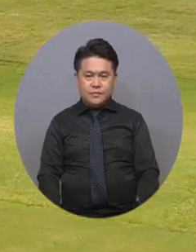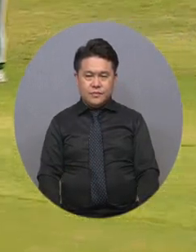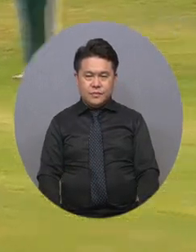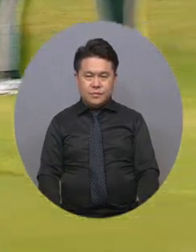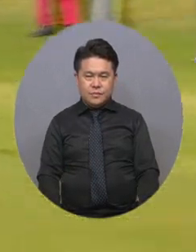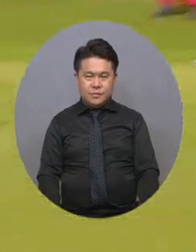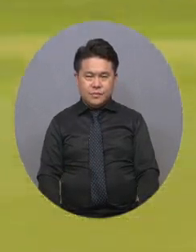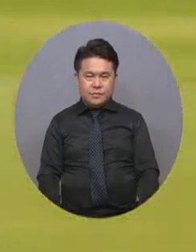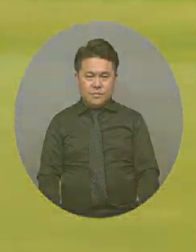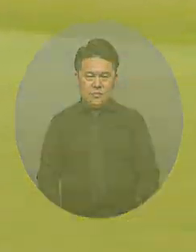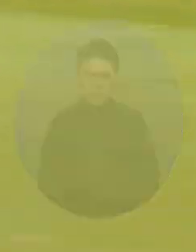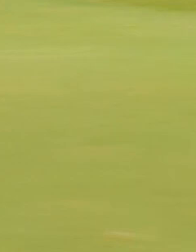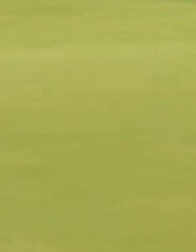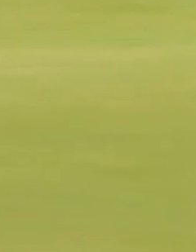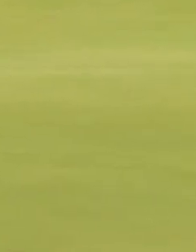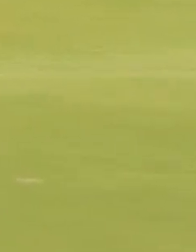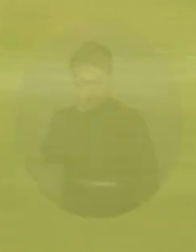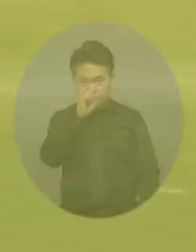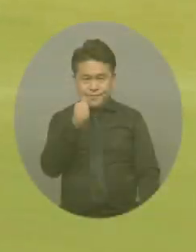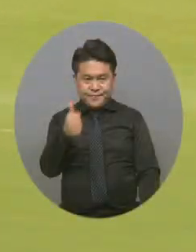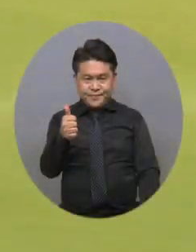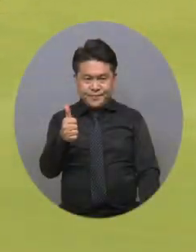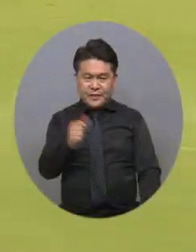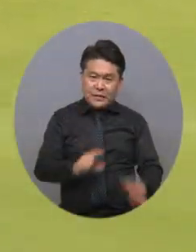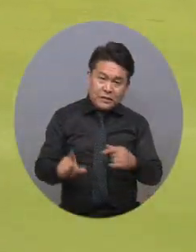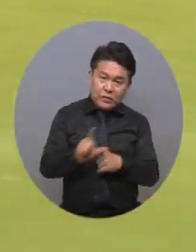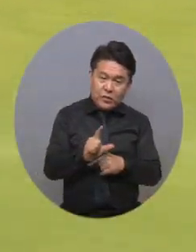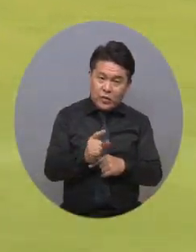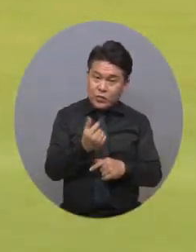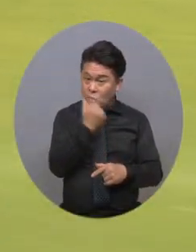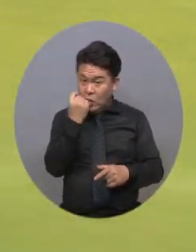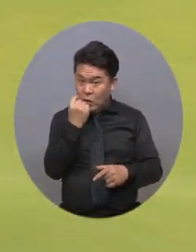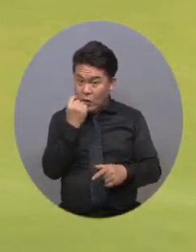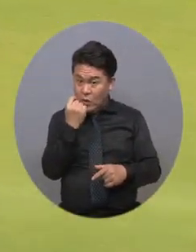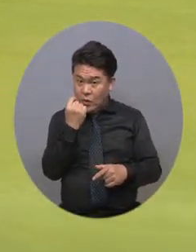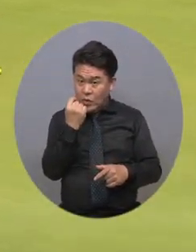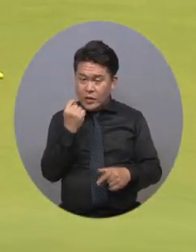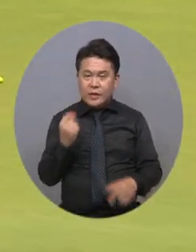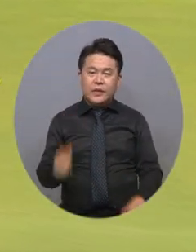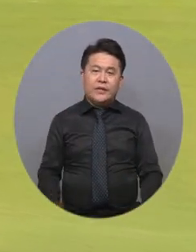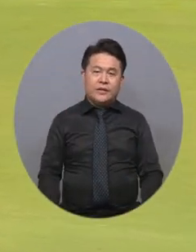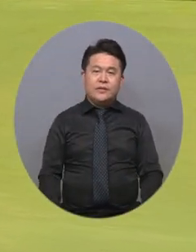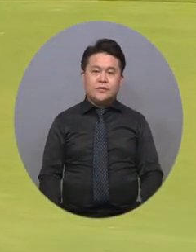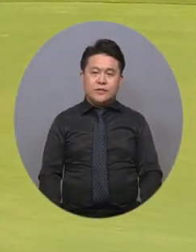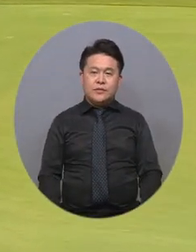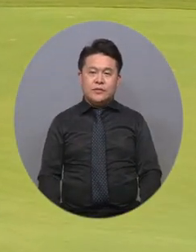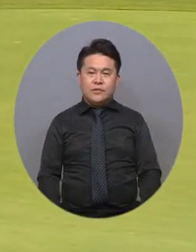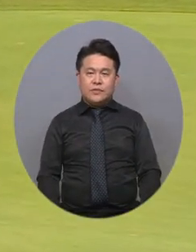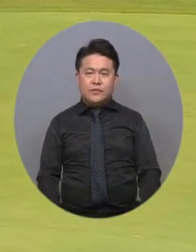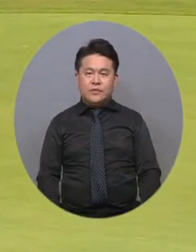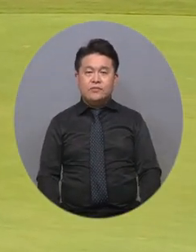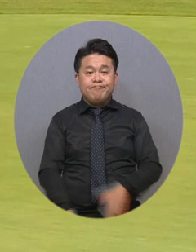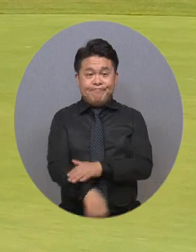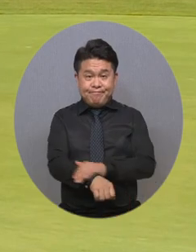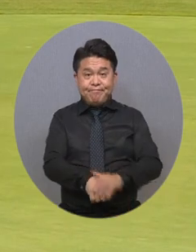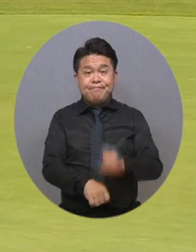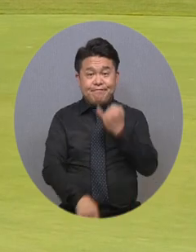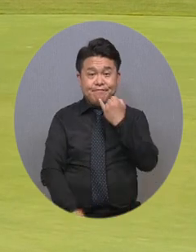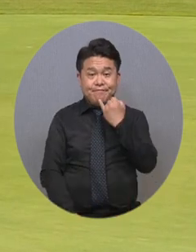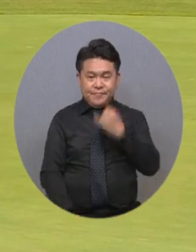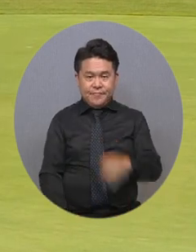거의 평지라고 보면 좋다 아 더 봐야 되네 괜찮아요 언니 열쇠 풀지 아 잘 쳤다 잘